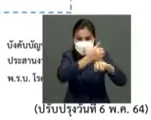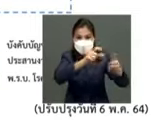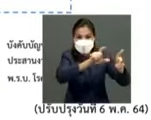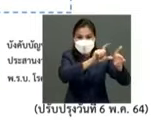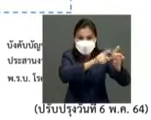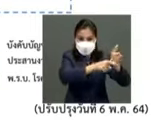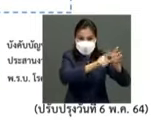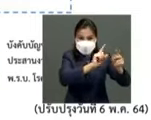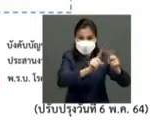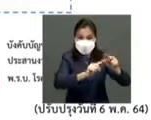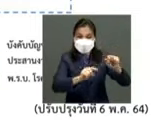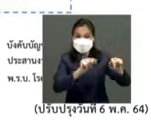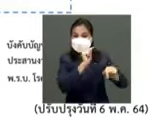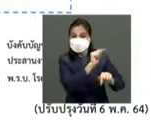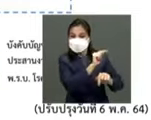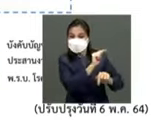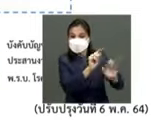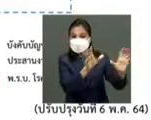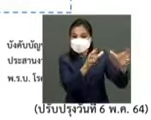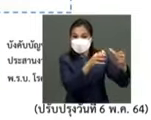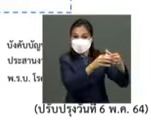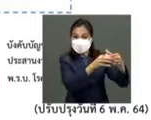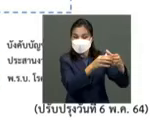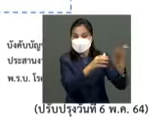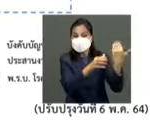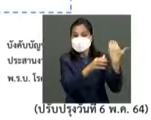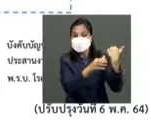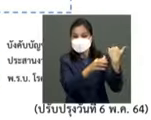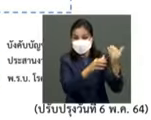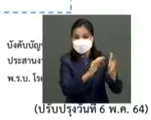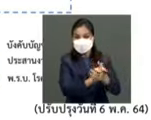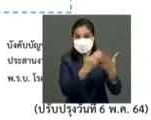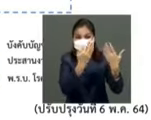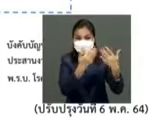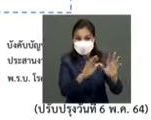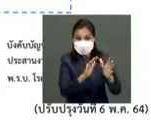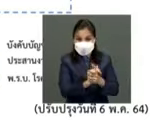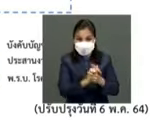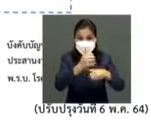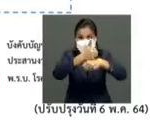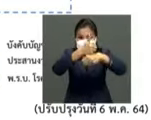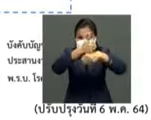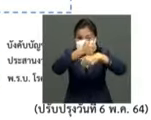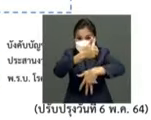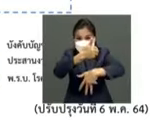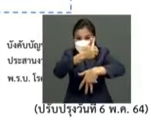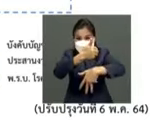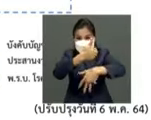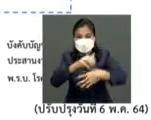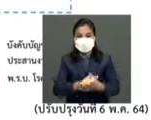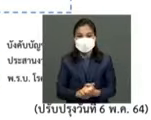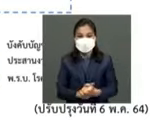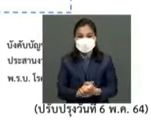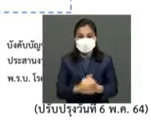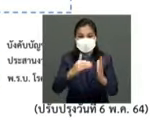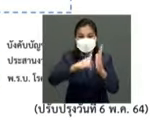การอยู่ซ้ายมือเป็นเหมือนกับทีมอันเก่านะครับแล้วโครงสร้างของสบค.ถ้าท่านจะจำได้นะครับเป็น